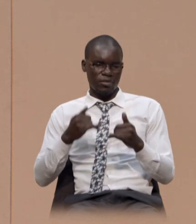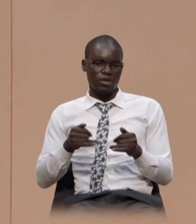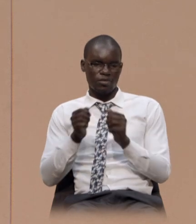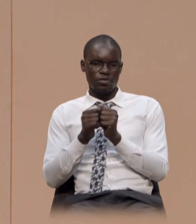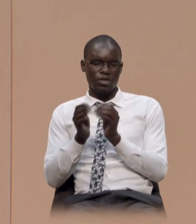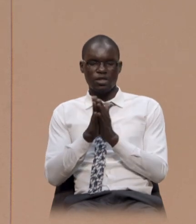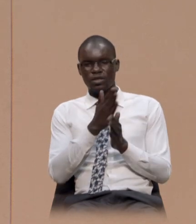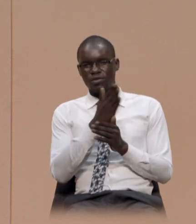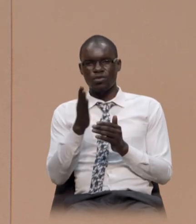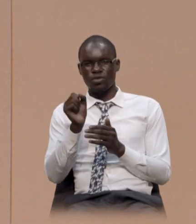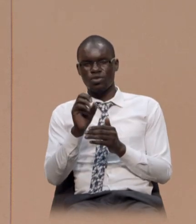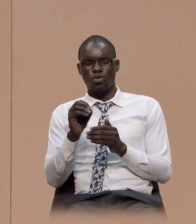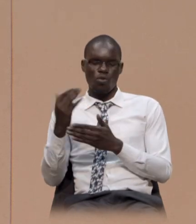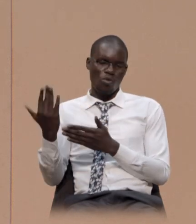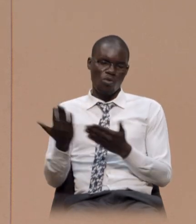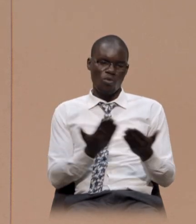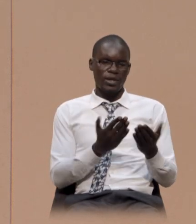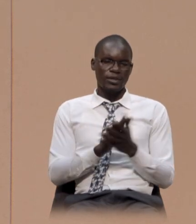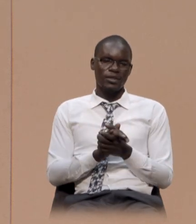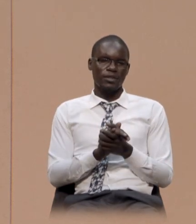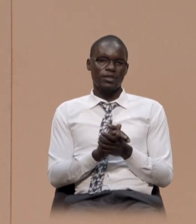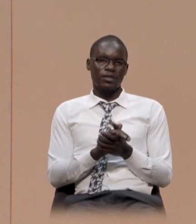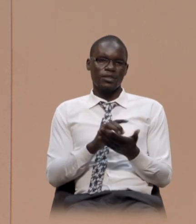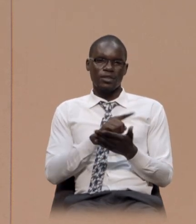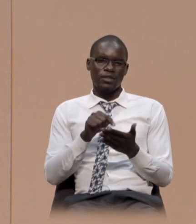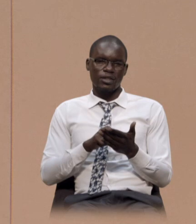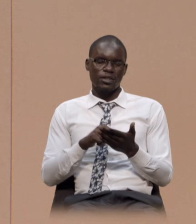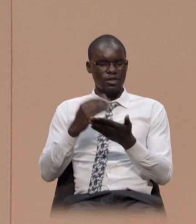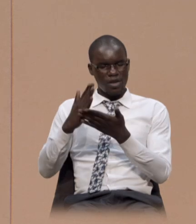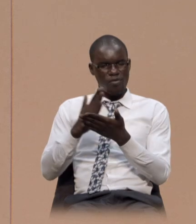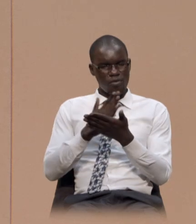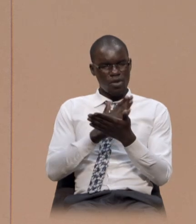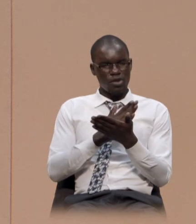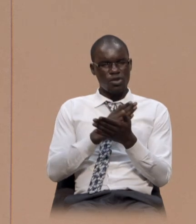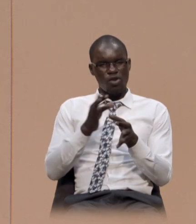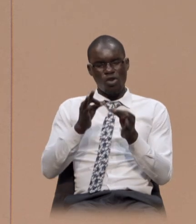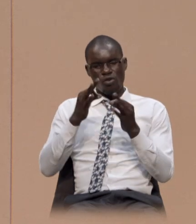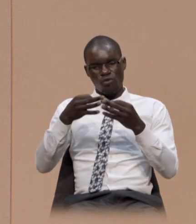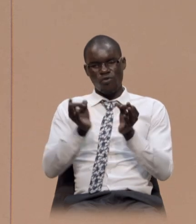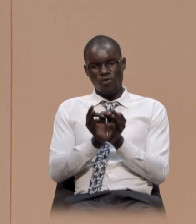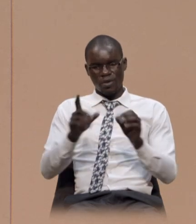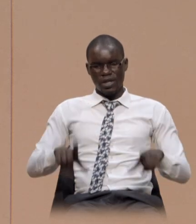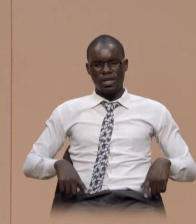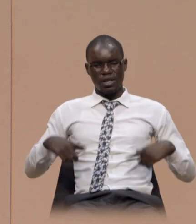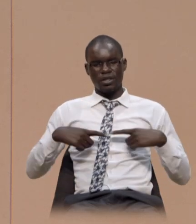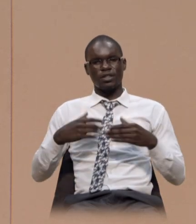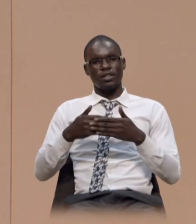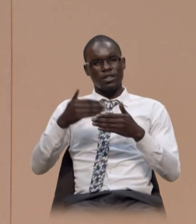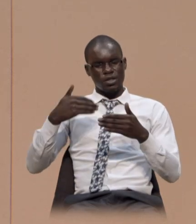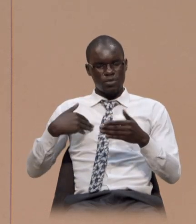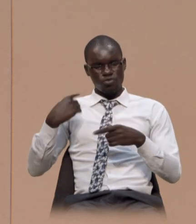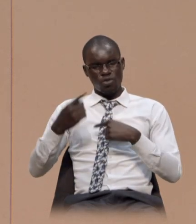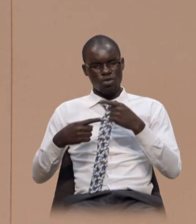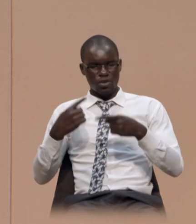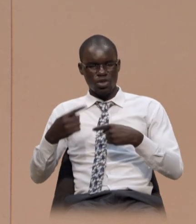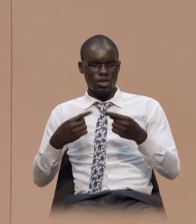tena. Kwa hivyo karibu sana katika mazungumzo ya siku ya leo ya maisha ya nyumbani. Na kabla